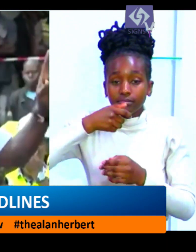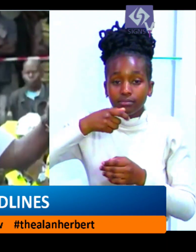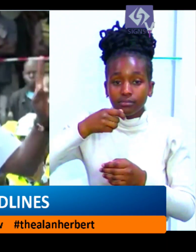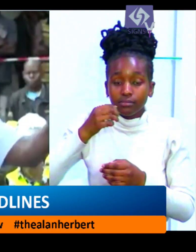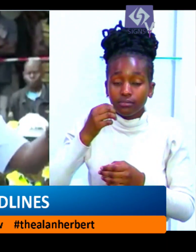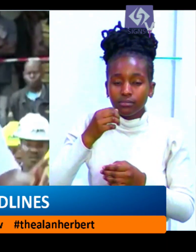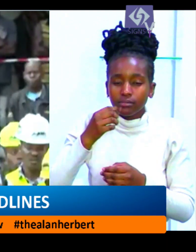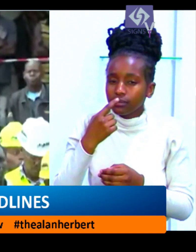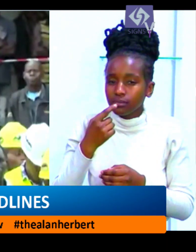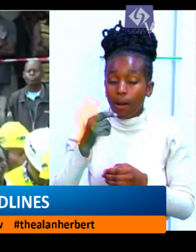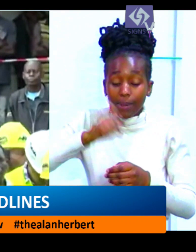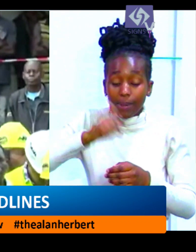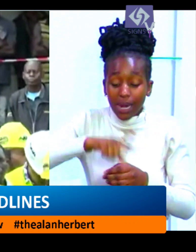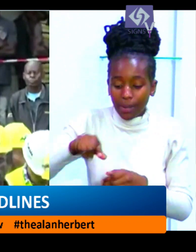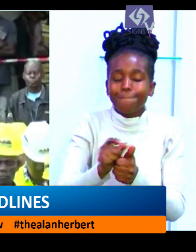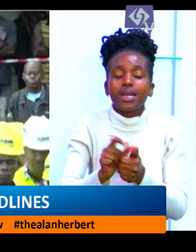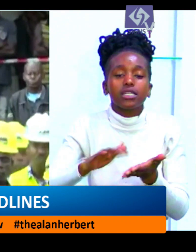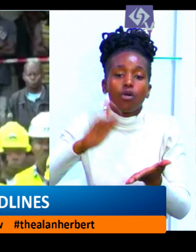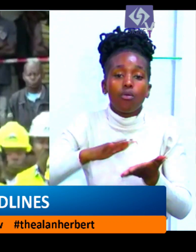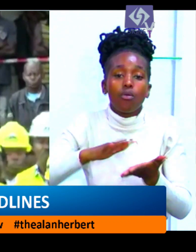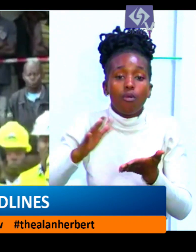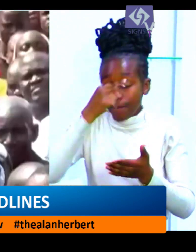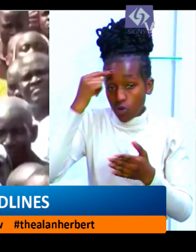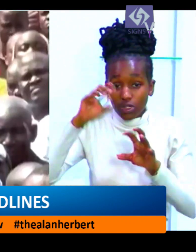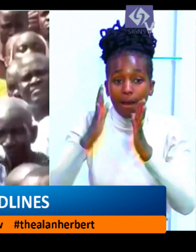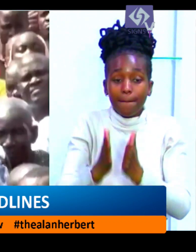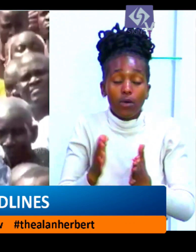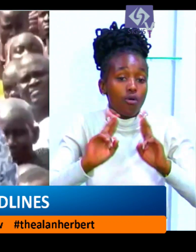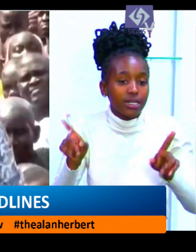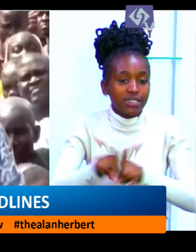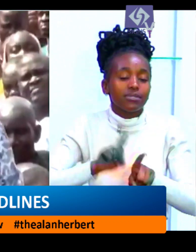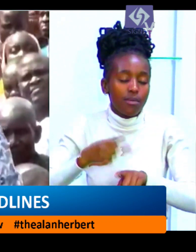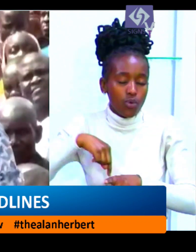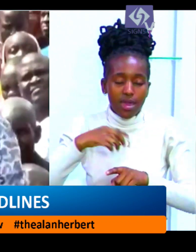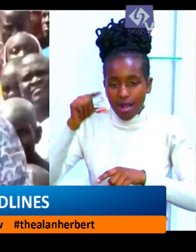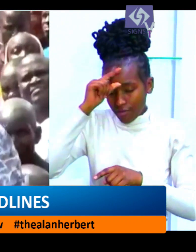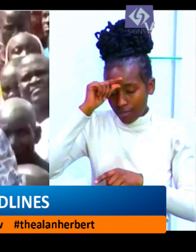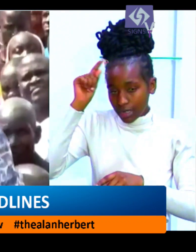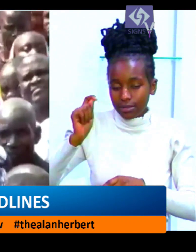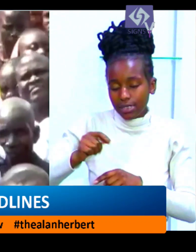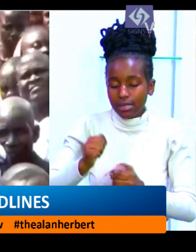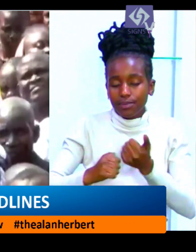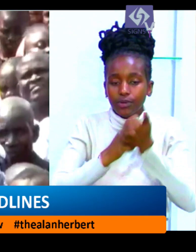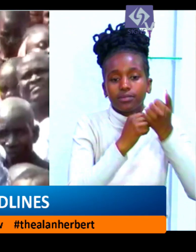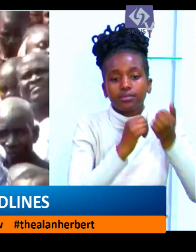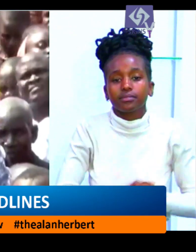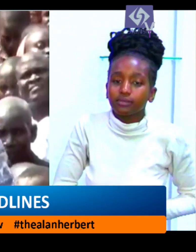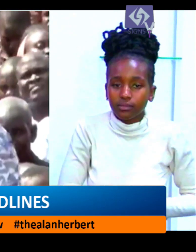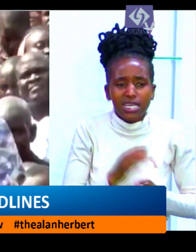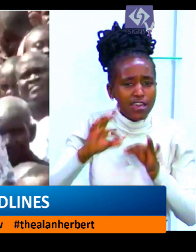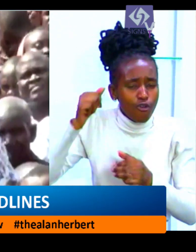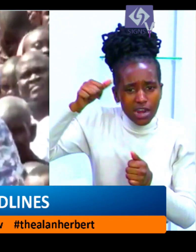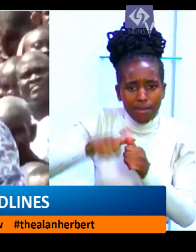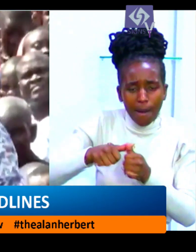wakinumunika o pesa yetu imeenda. Mulisikia? Jana wamechapu wakitu 7,10%. Kule